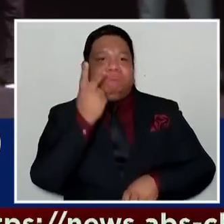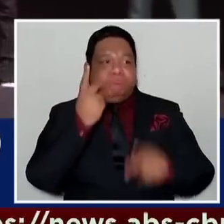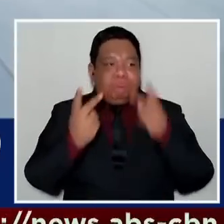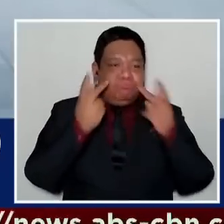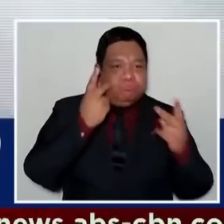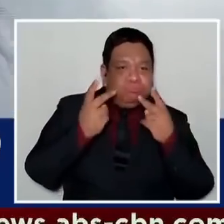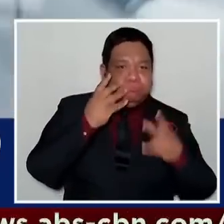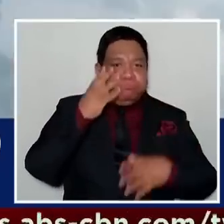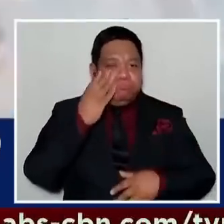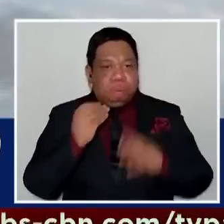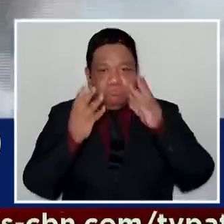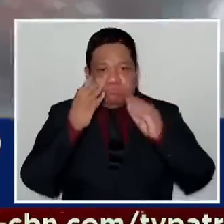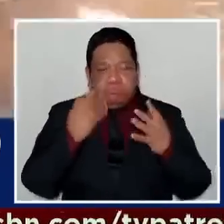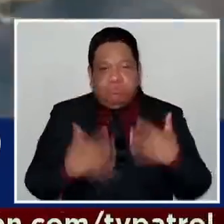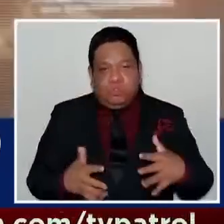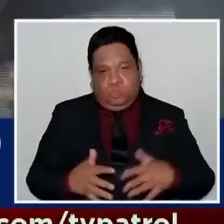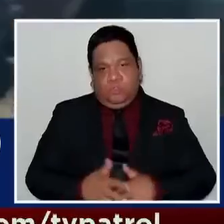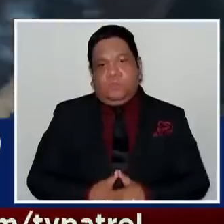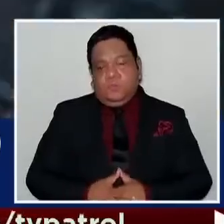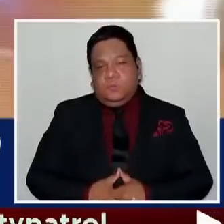before.